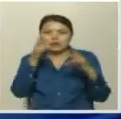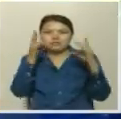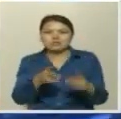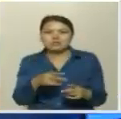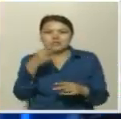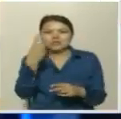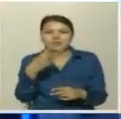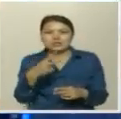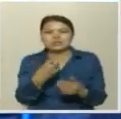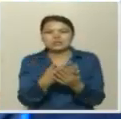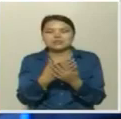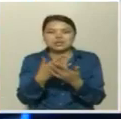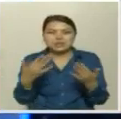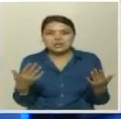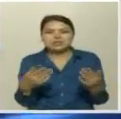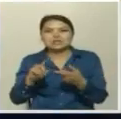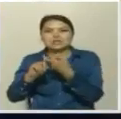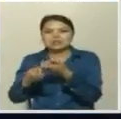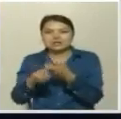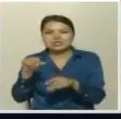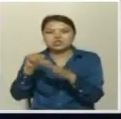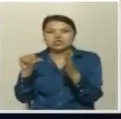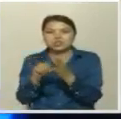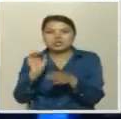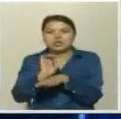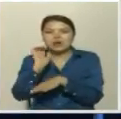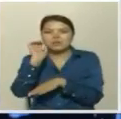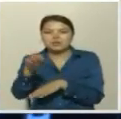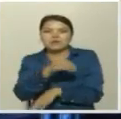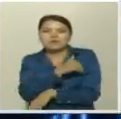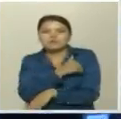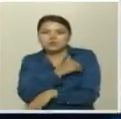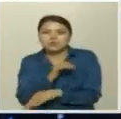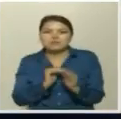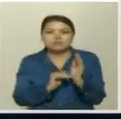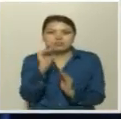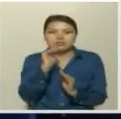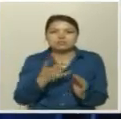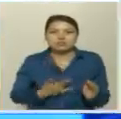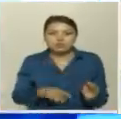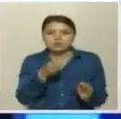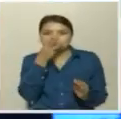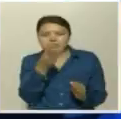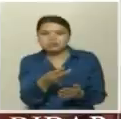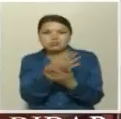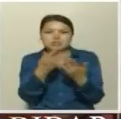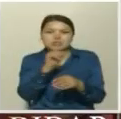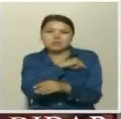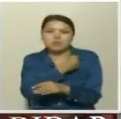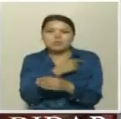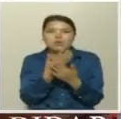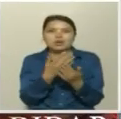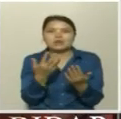в инфекционное отделение отправлены 16. У них наблюдается высокая температура, рвота, диарея. По словам лечащих врачей,